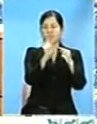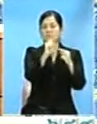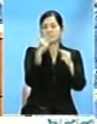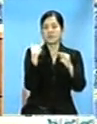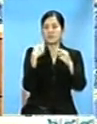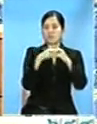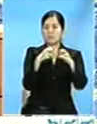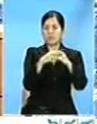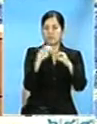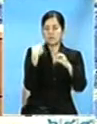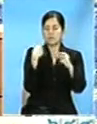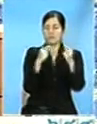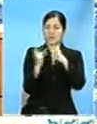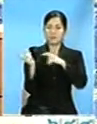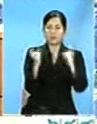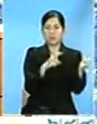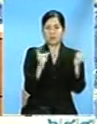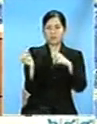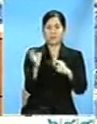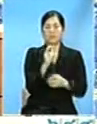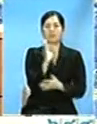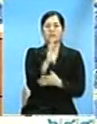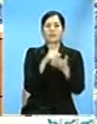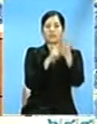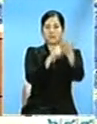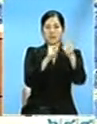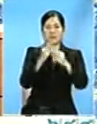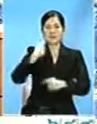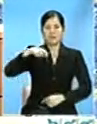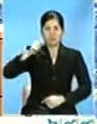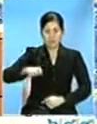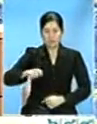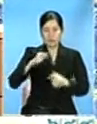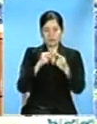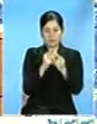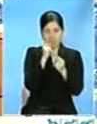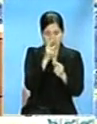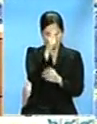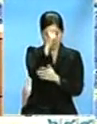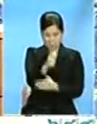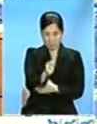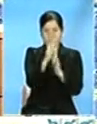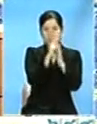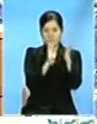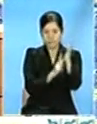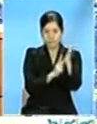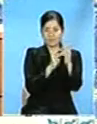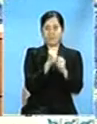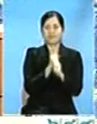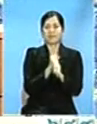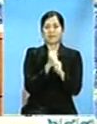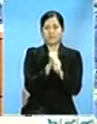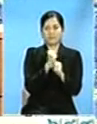ยู่อย่าเถียงกันเลยครับนำไปสู่ศาลแล้วอย่าฆ่าตัดตอนกระบวนการยุติธรรมด้วยการออกกฎหมายนิรโทษกรรมครับขอบพระคุ